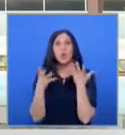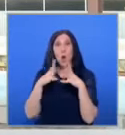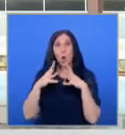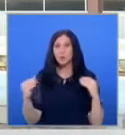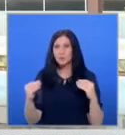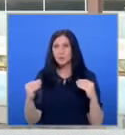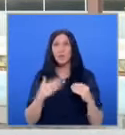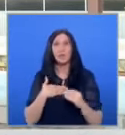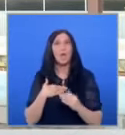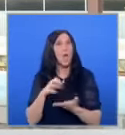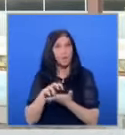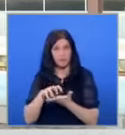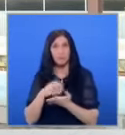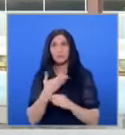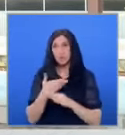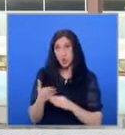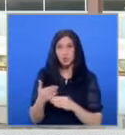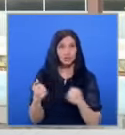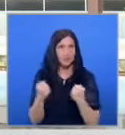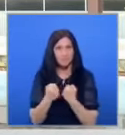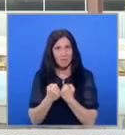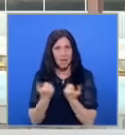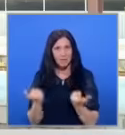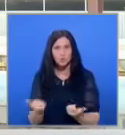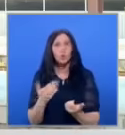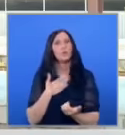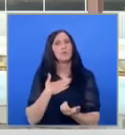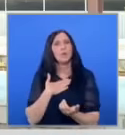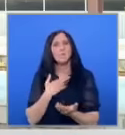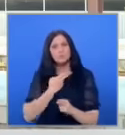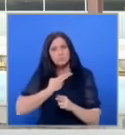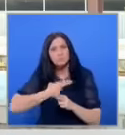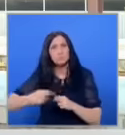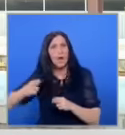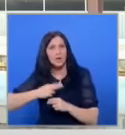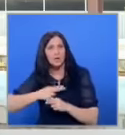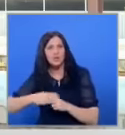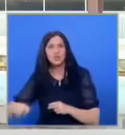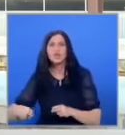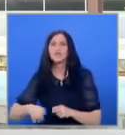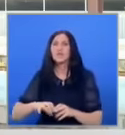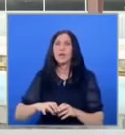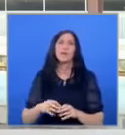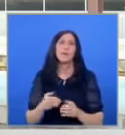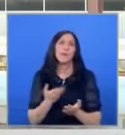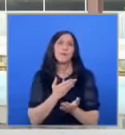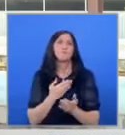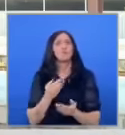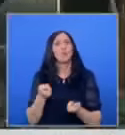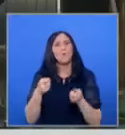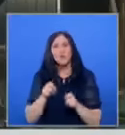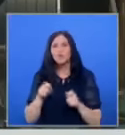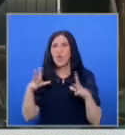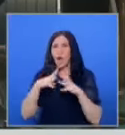Има екипите са все още на происшествието. Има разчистване, разкъртване, до изгасяване, ако има